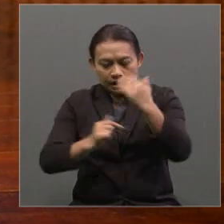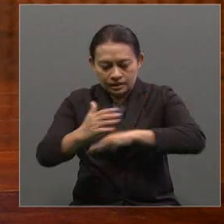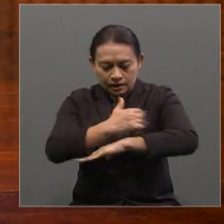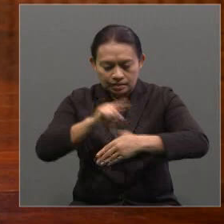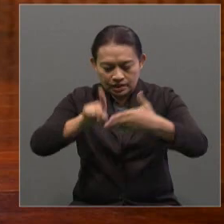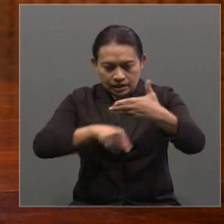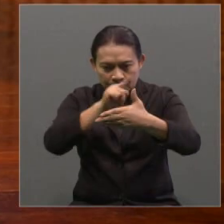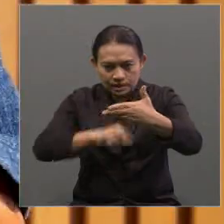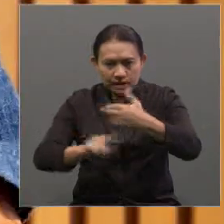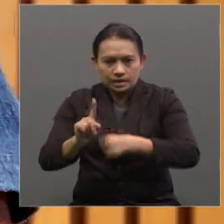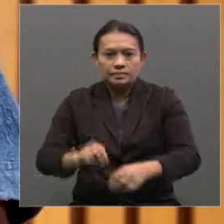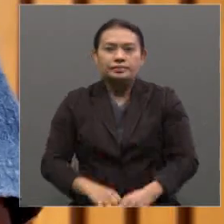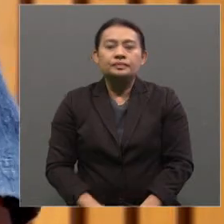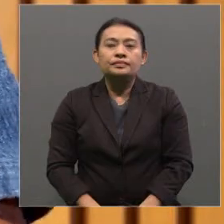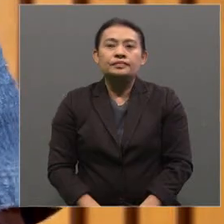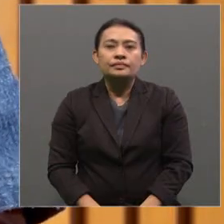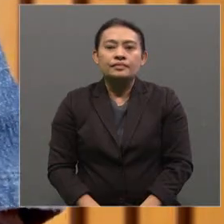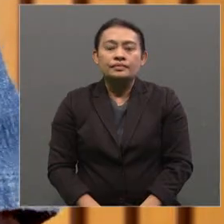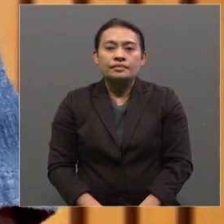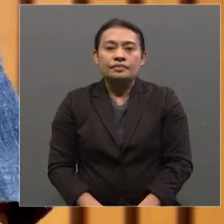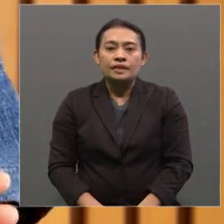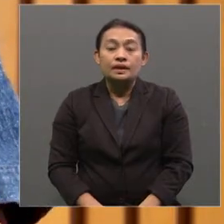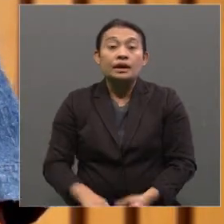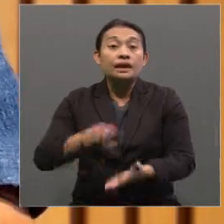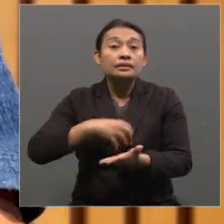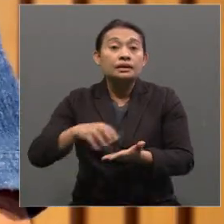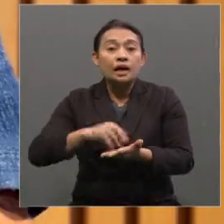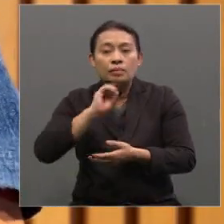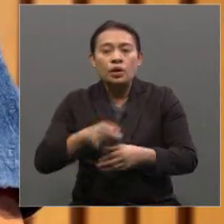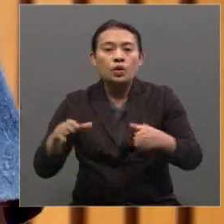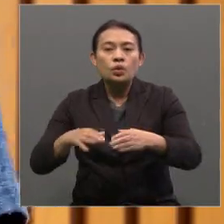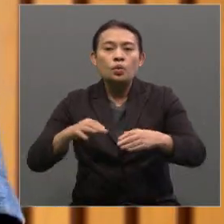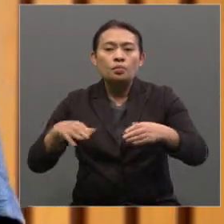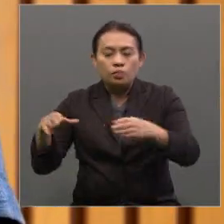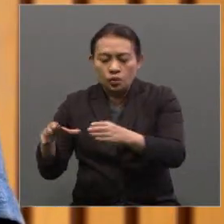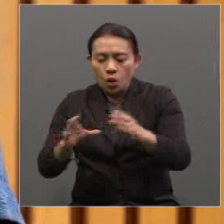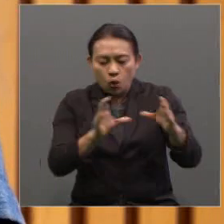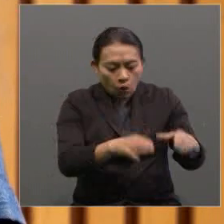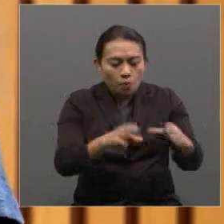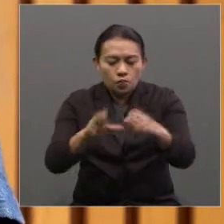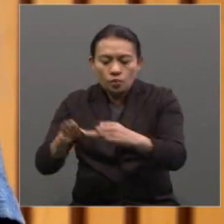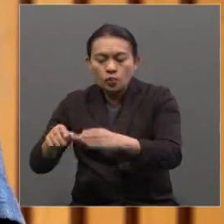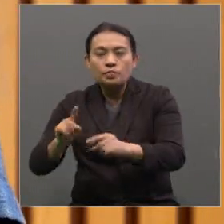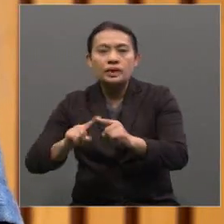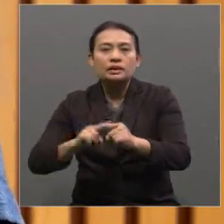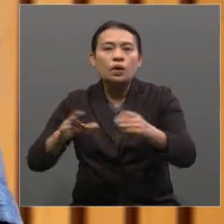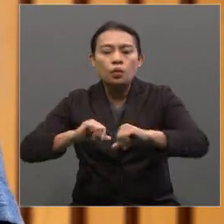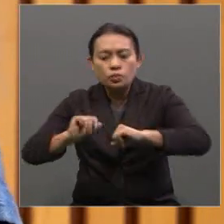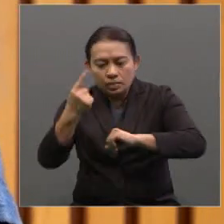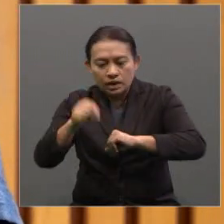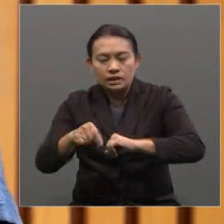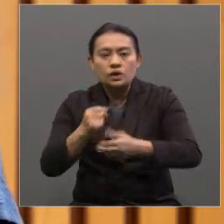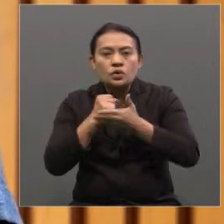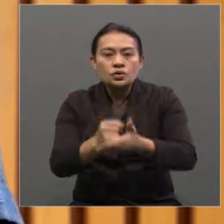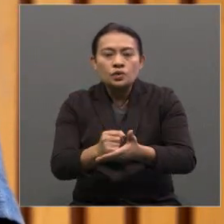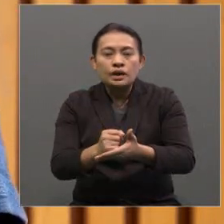เป็นยังไงบ้างอาจารย์คร ับ ทุกยุคทุกสมัยที่กล่าวมาเนี่ยนะฮะมีคนรุ่นใหม่เนี่ยมีเขาเรียกว่ามีส่วนร่วมในการขับเคลื่อนการเปลี่ย